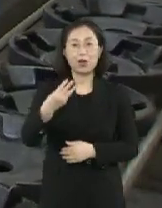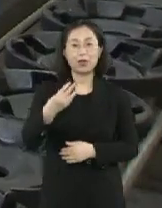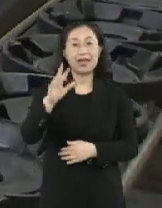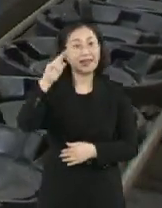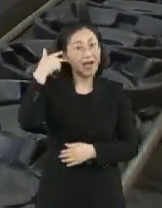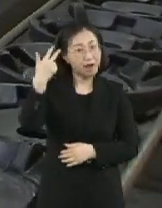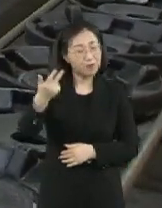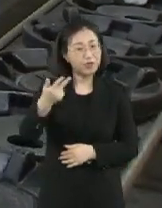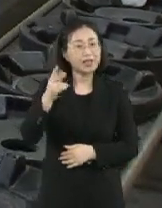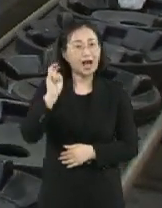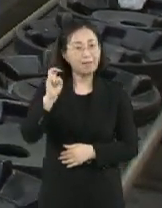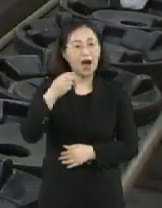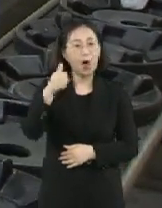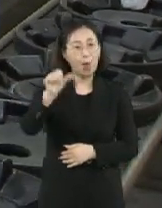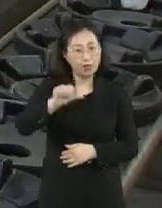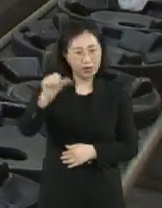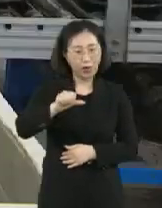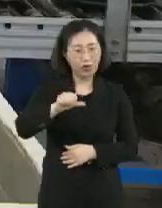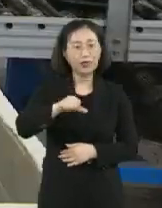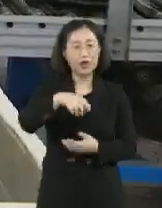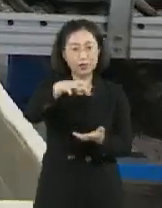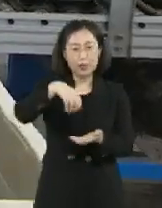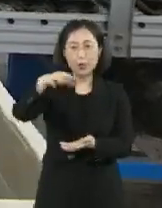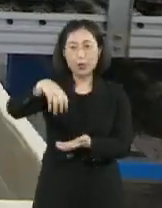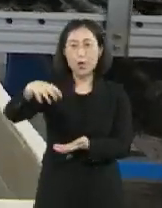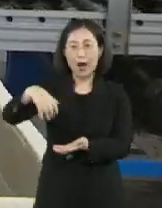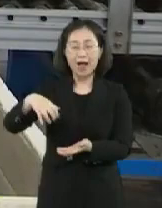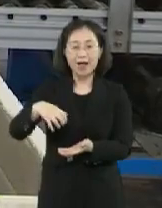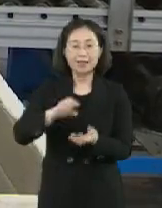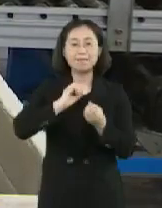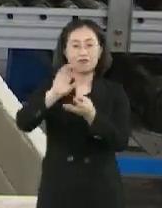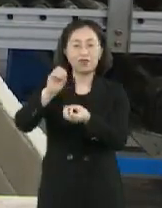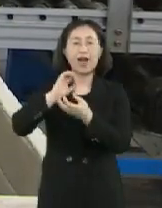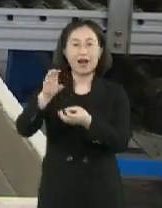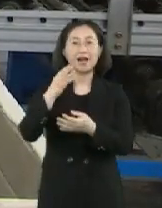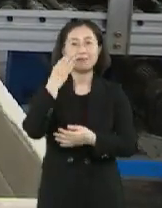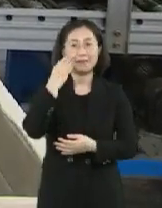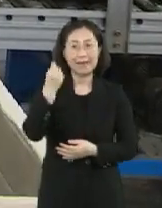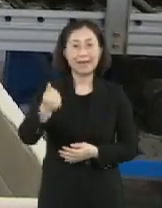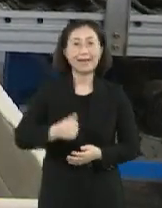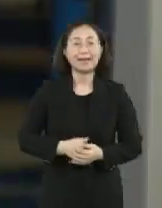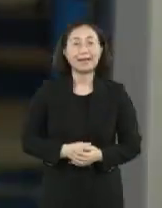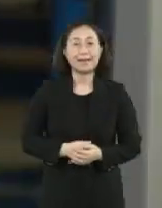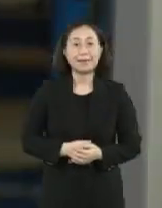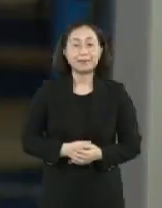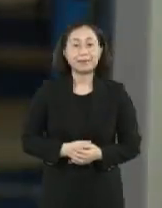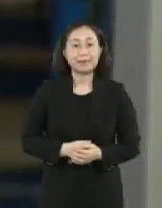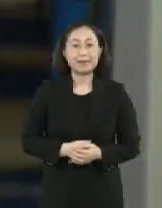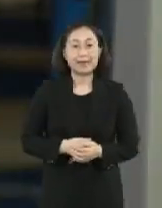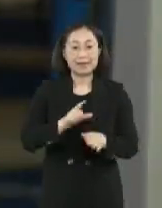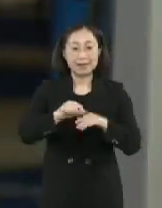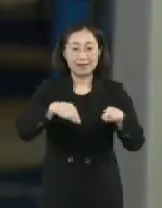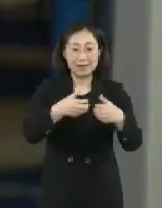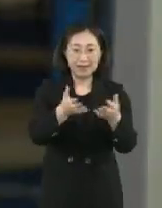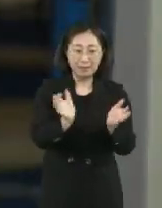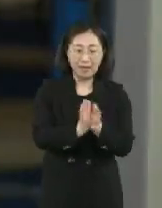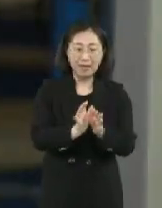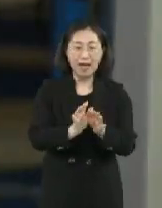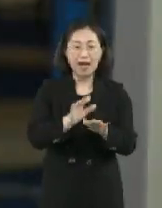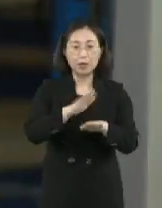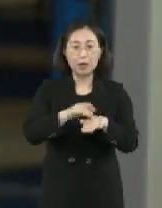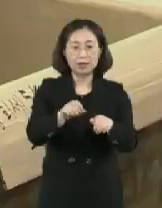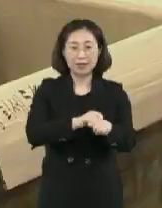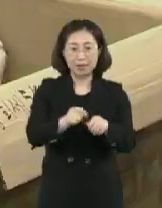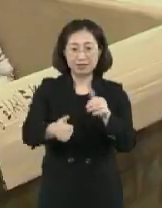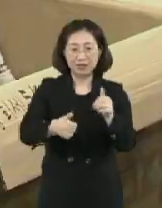다음 주에는 하루 5천여 통을 수확하면서 본격적인 출하가 이뤄지게 됩니다. 특히 지자체마다 농특산물